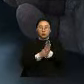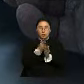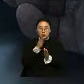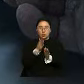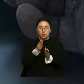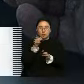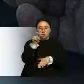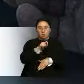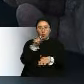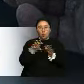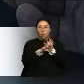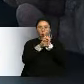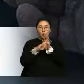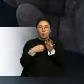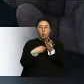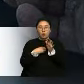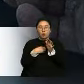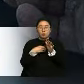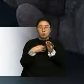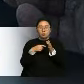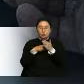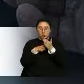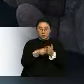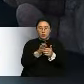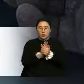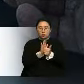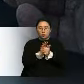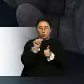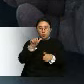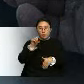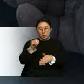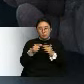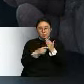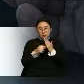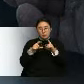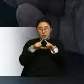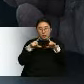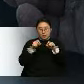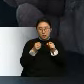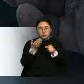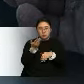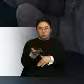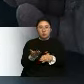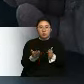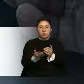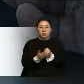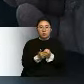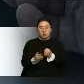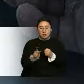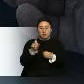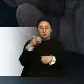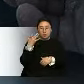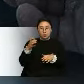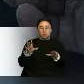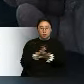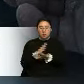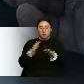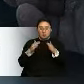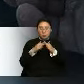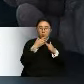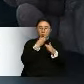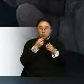고양시가 시 자체 코로나19 위기 극복 지원금 5만 원을 선불카드로 지급합니다. 오는 14일부터 집